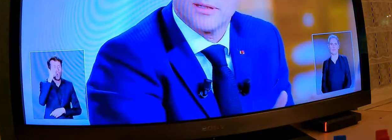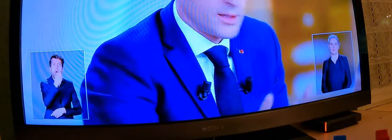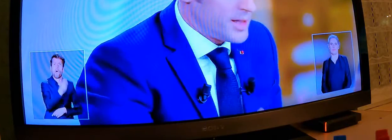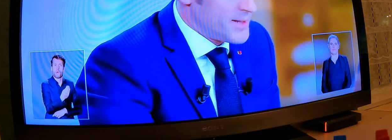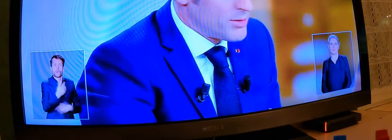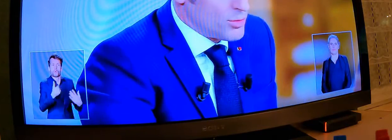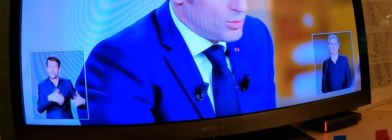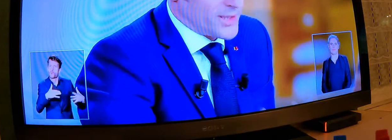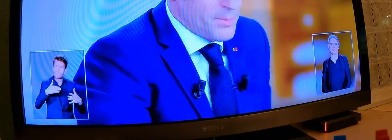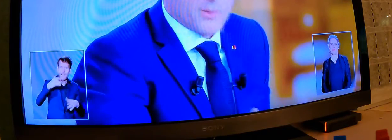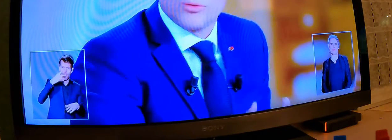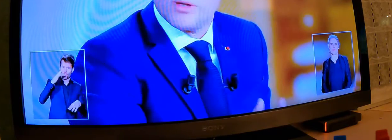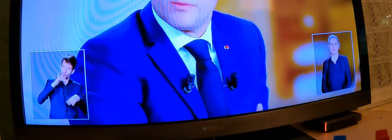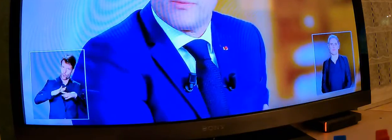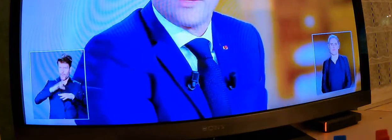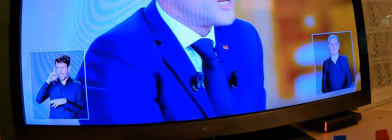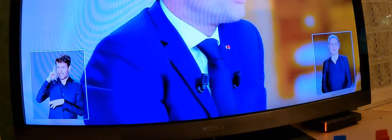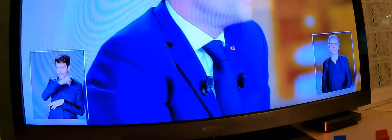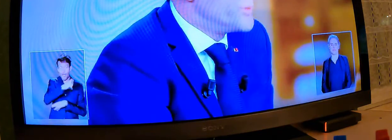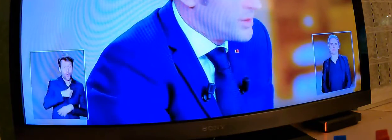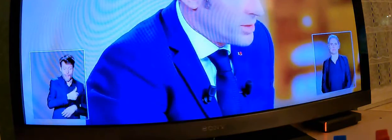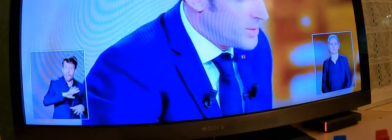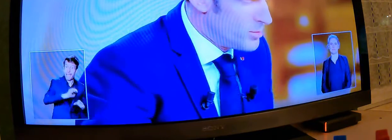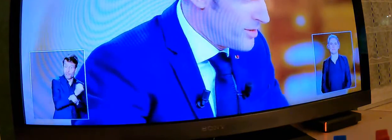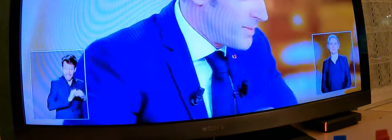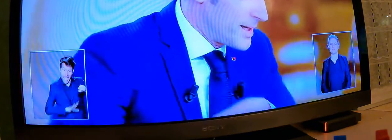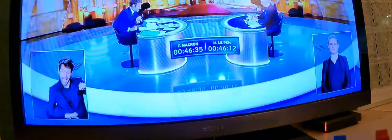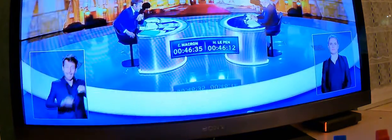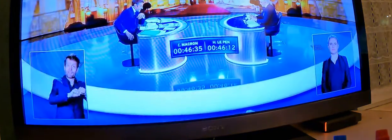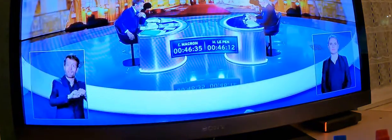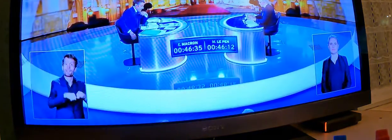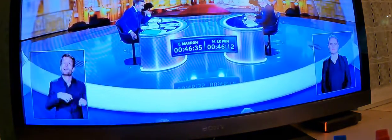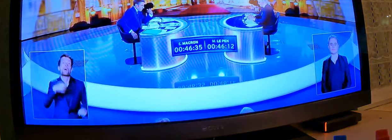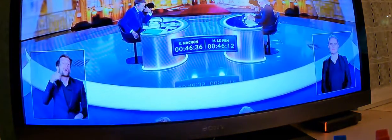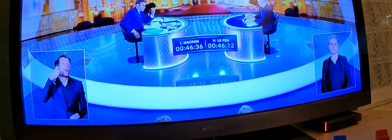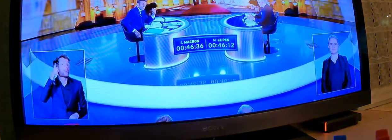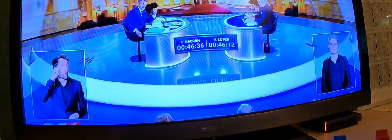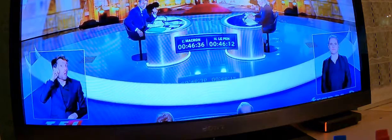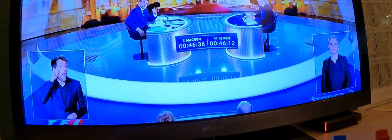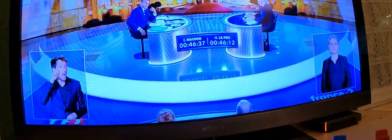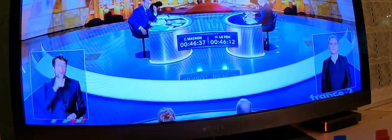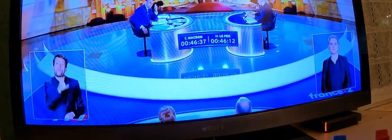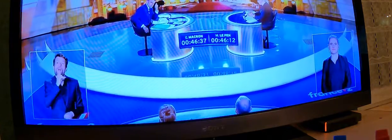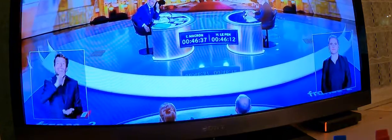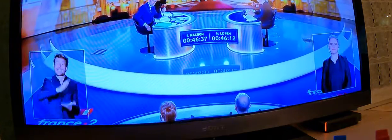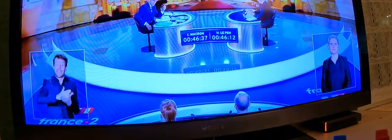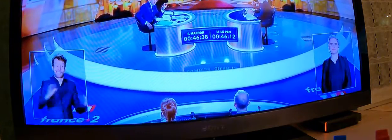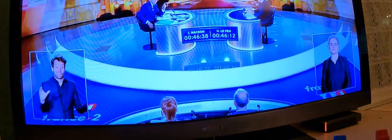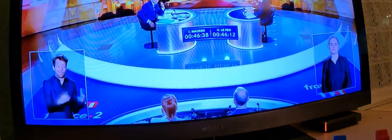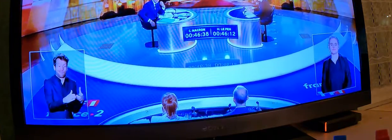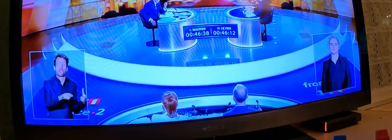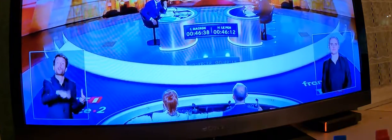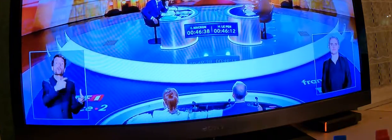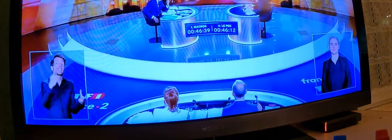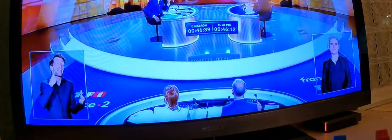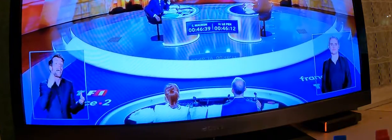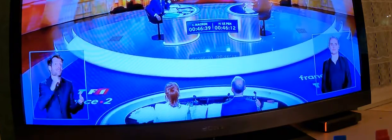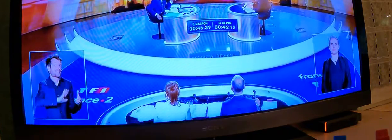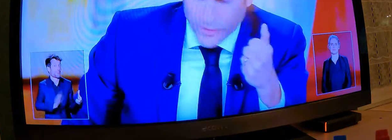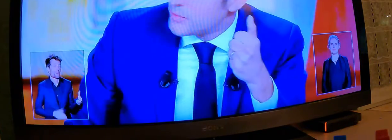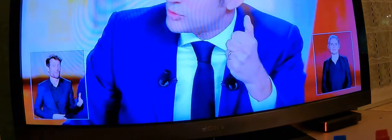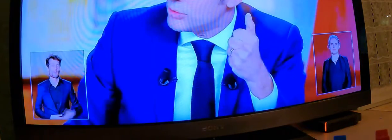difficulté, eh bien de rattraper, parce qu'on a fait des classes plus petites, on a mis 12 élèves par classe. Ce que je veux faire, c'est continuer à investir